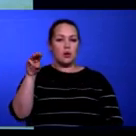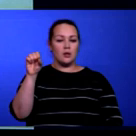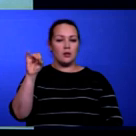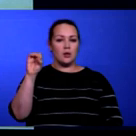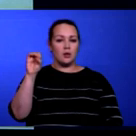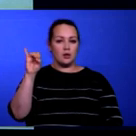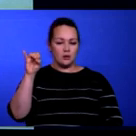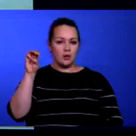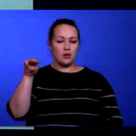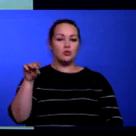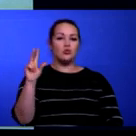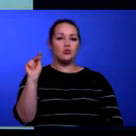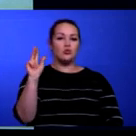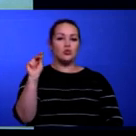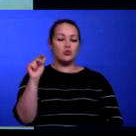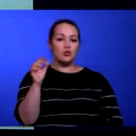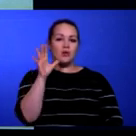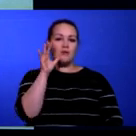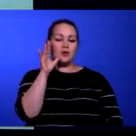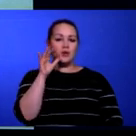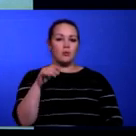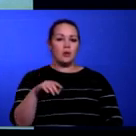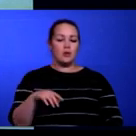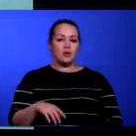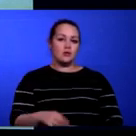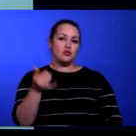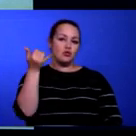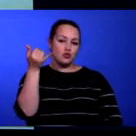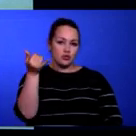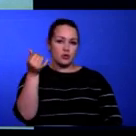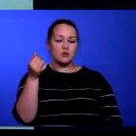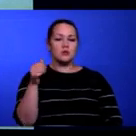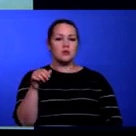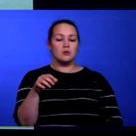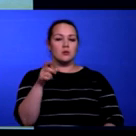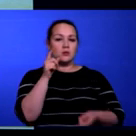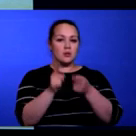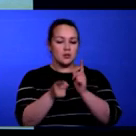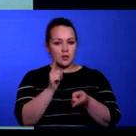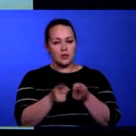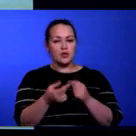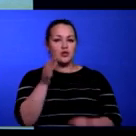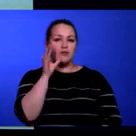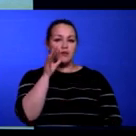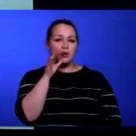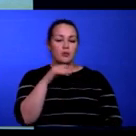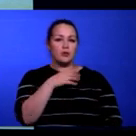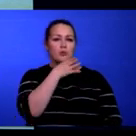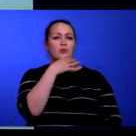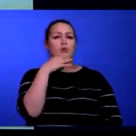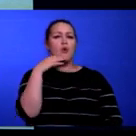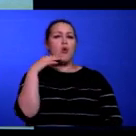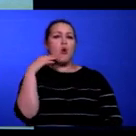обозначим число и время летают сейчас настоящем времени их много